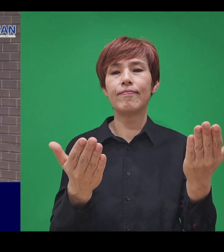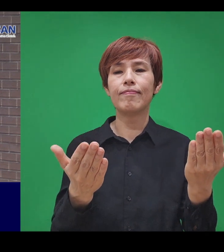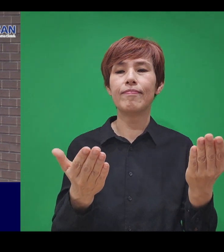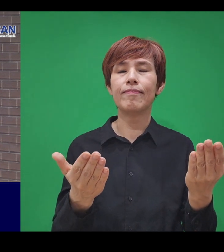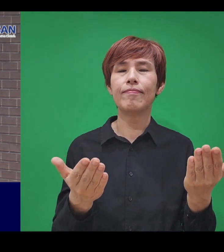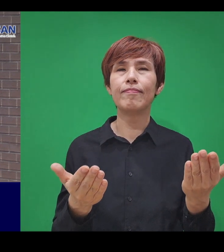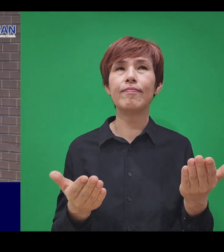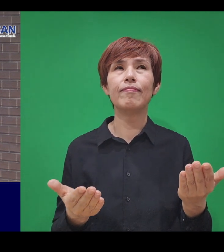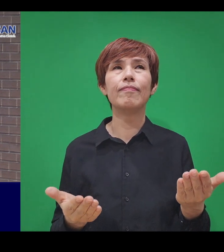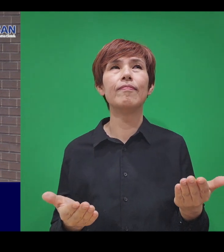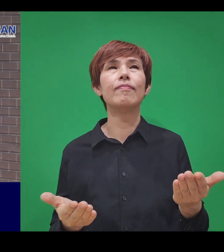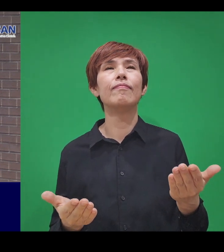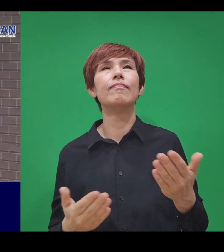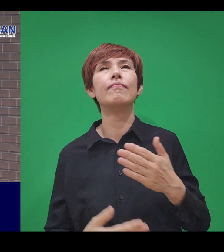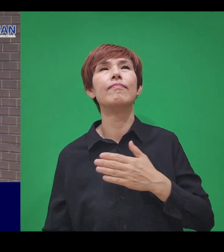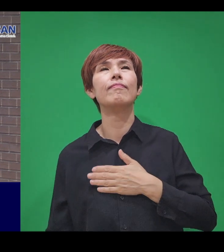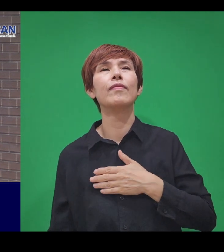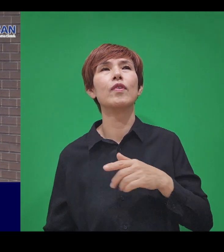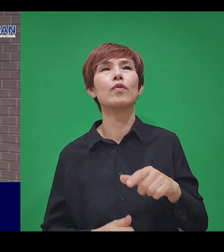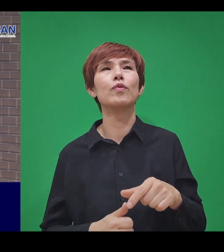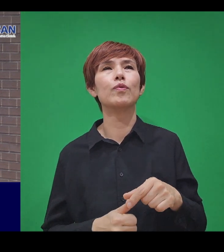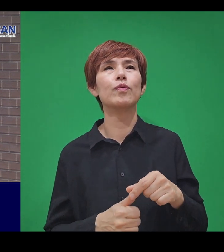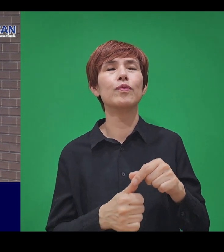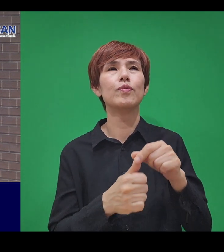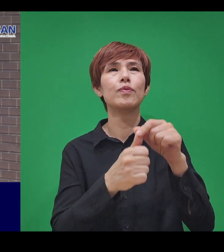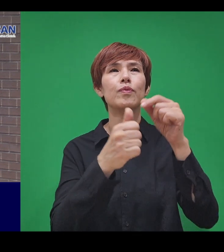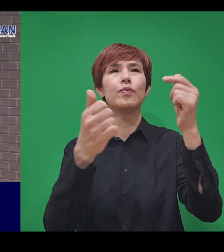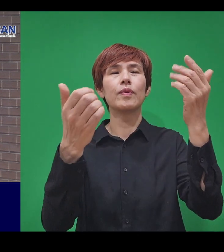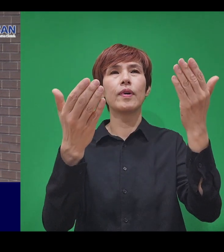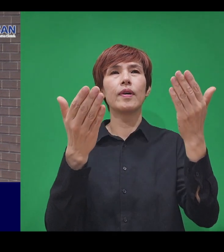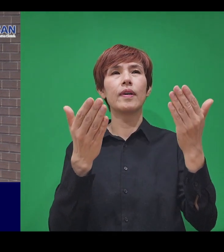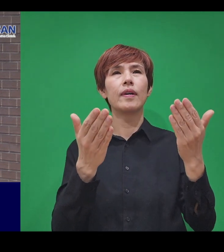씻어주시고 구속하셨네,